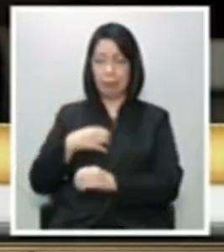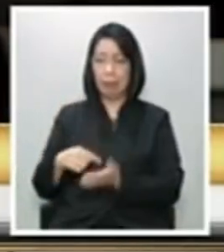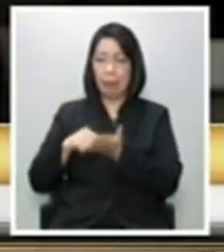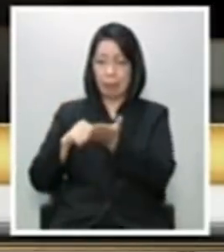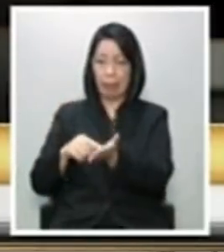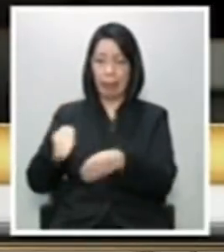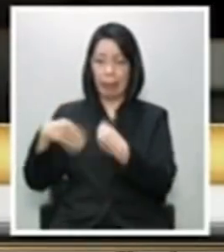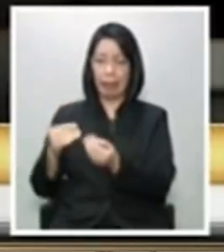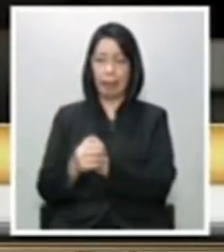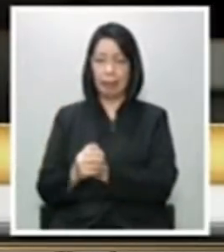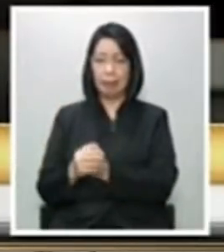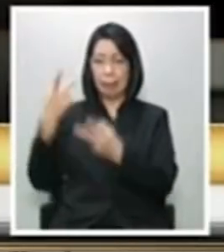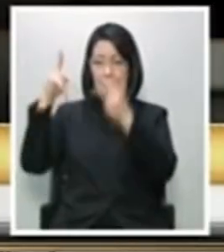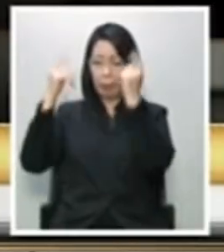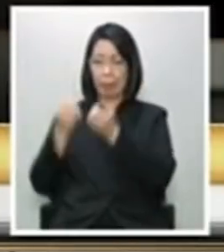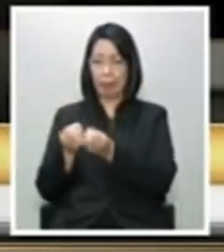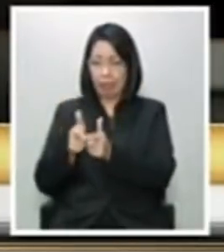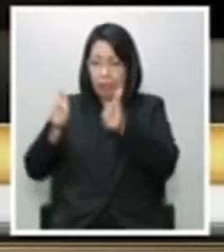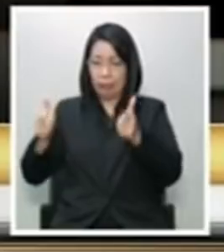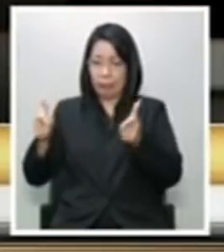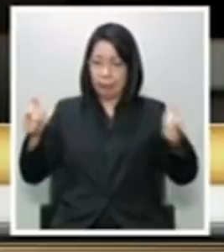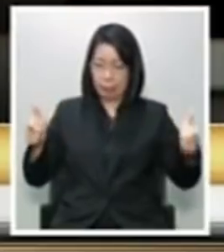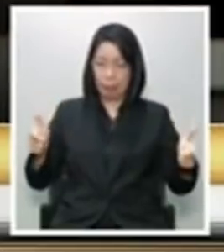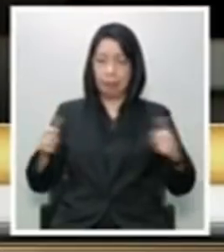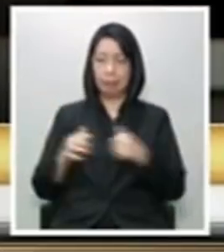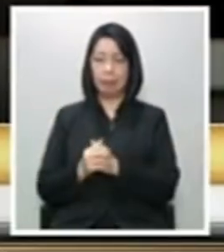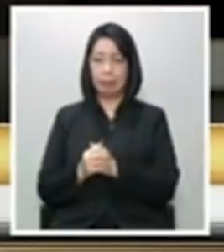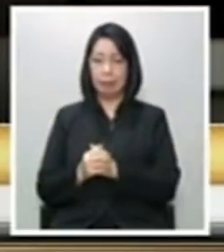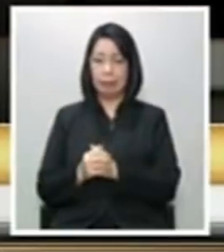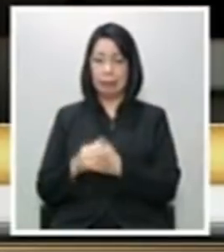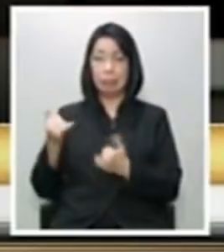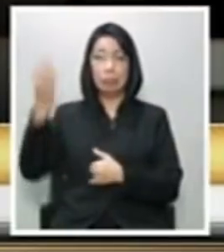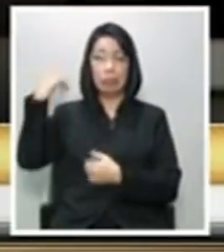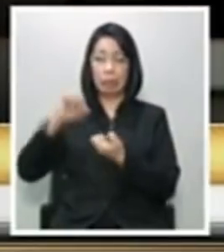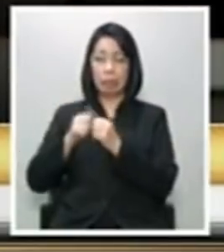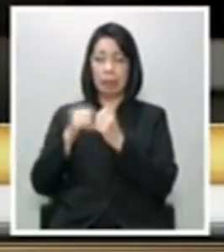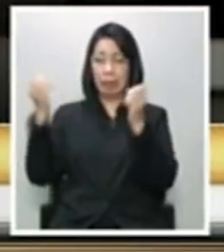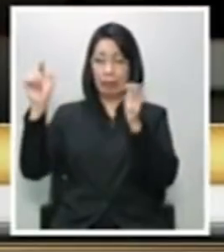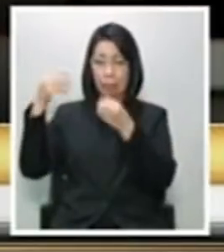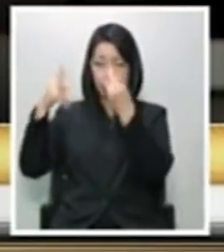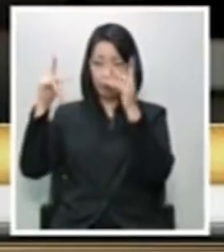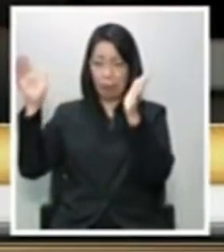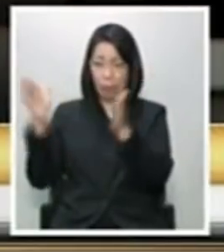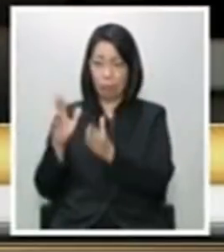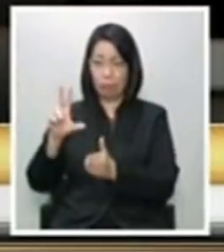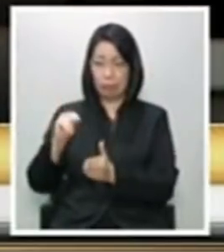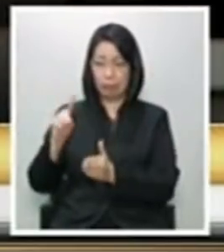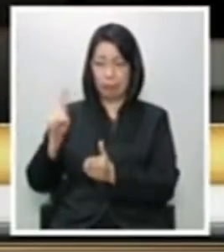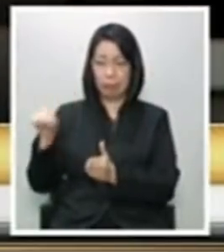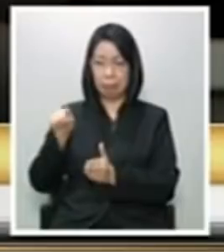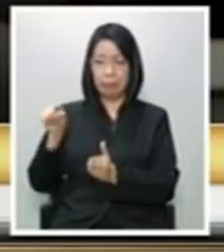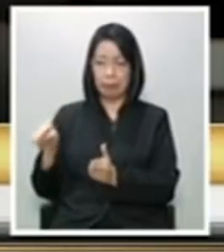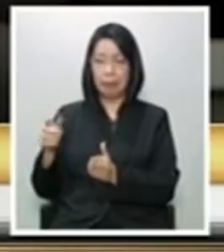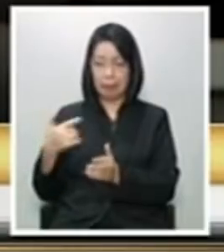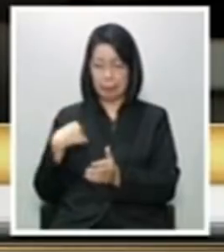ส่วนพื้นที่ป่าไม้ของประเทศไทยจากที่ลดลง31%ในปัจจุบันรัฐบาลจึงกำหนดแผนแม่บ